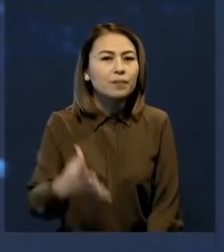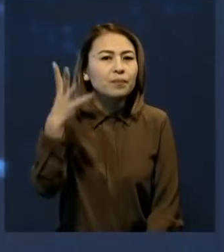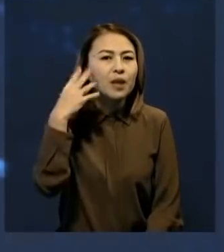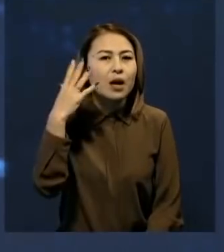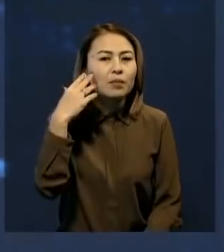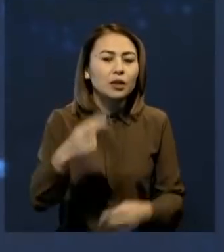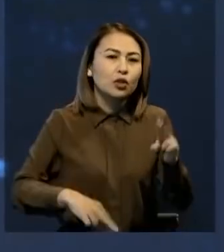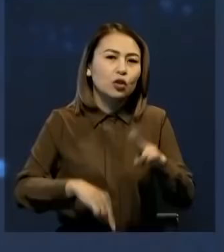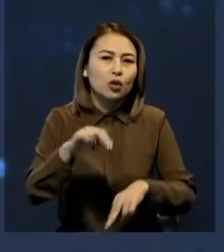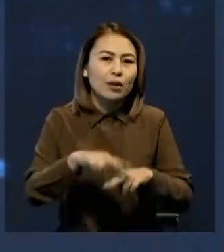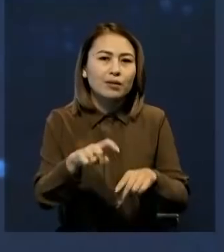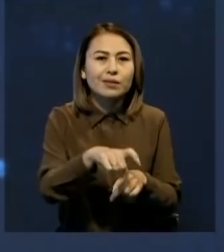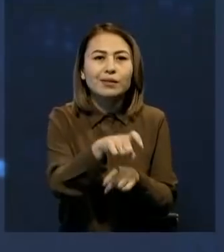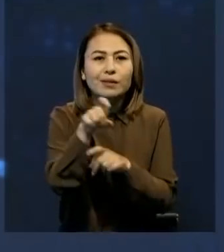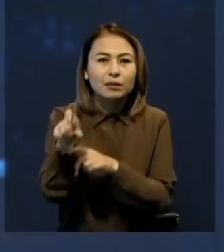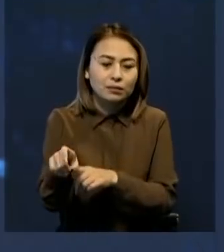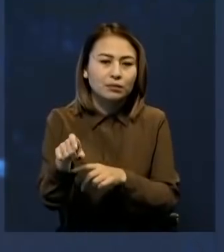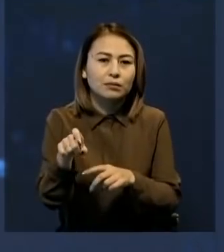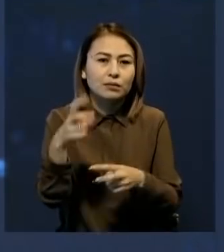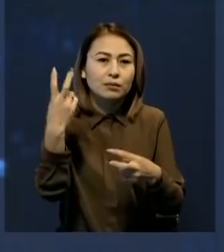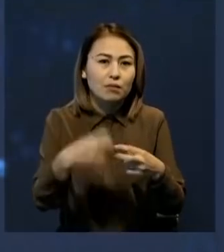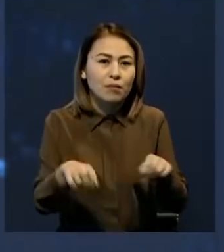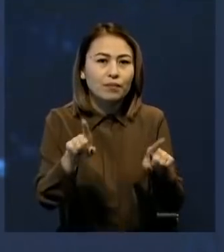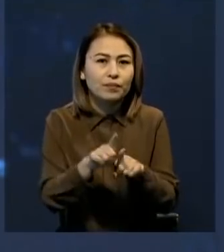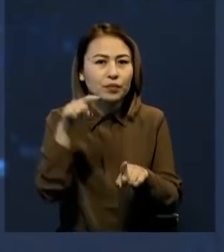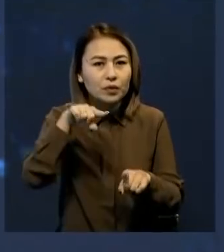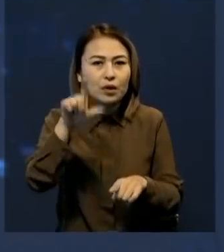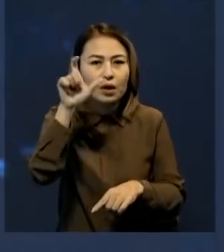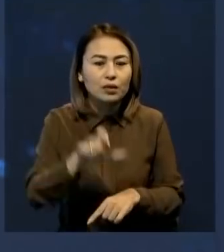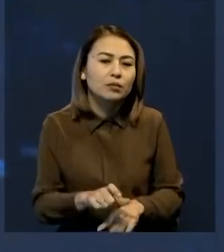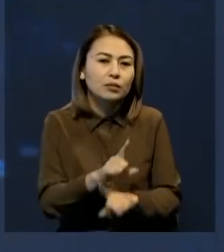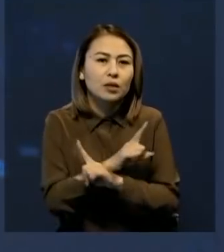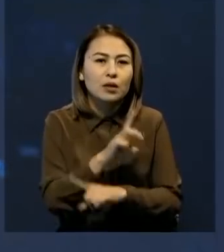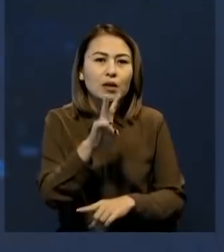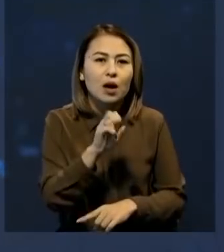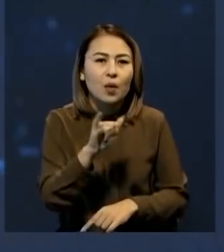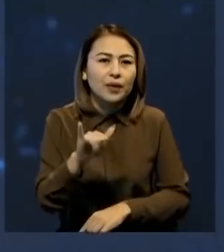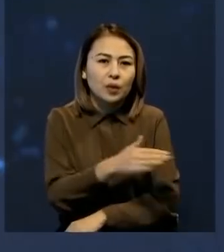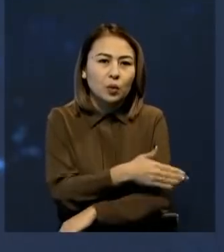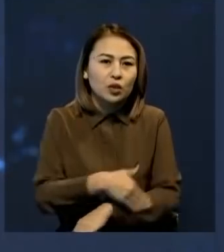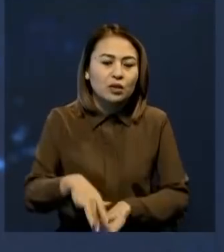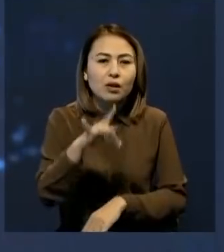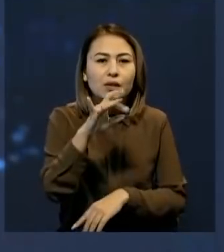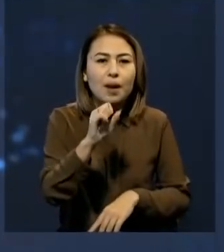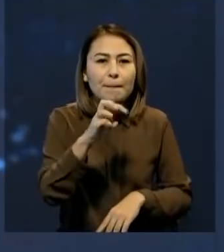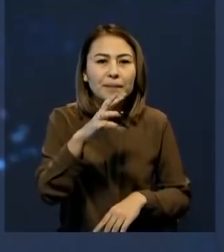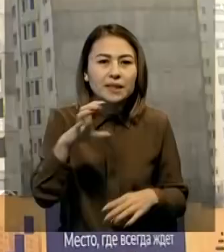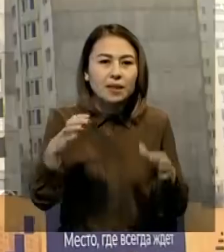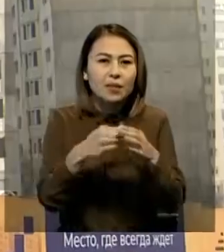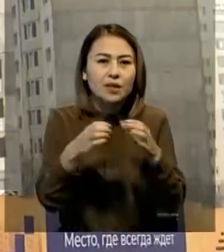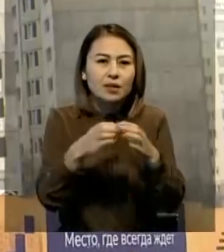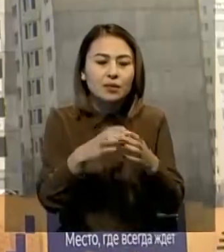Алматыда құрылыс краны құлап, кран басқарушы мерт болды. Қайғылы оқиға бүгін күндіз Науаи көшесінің бойында